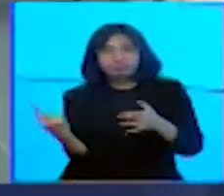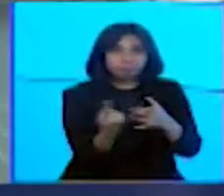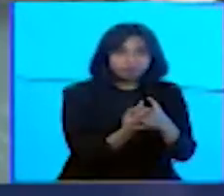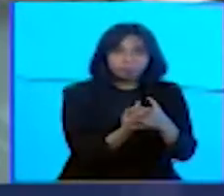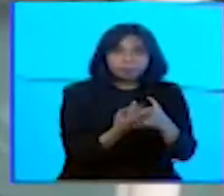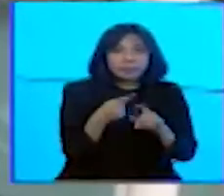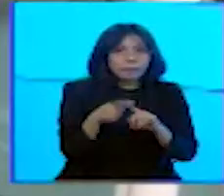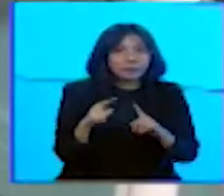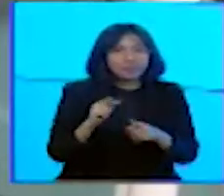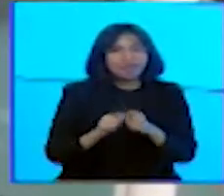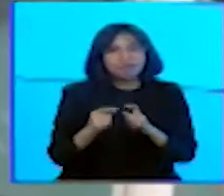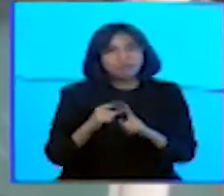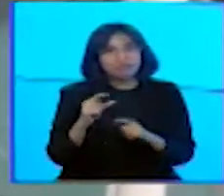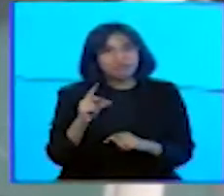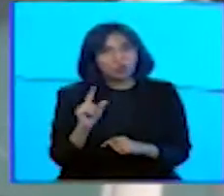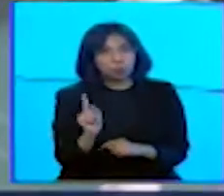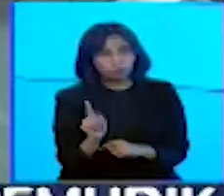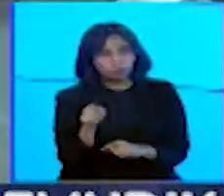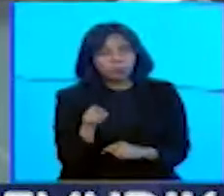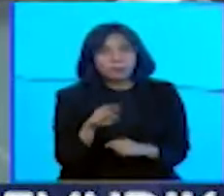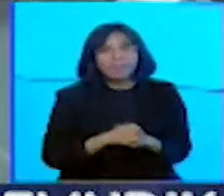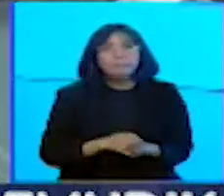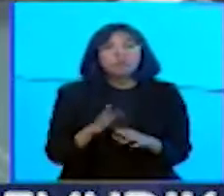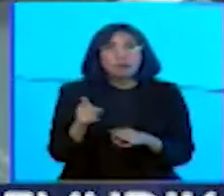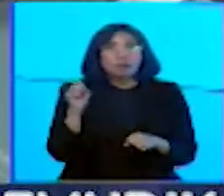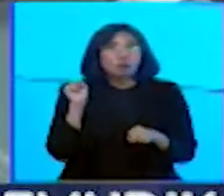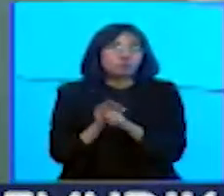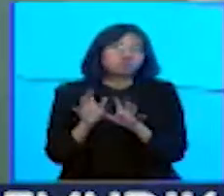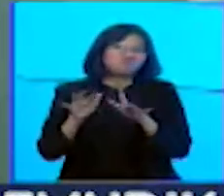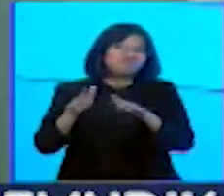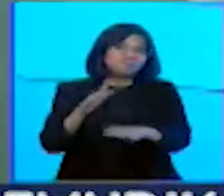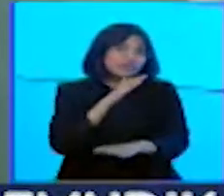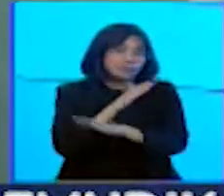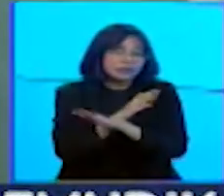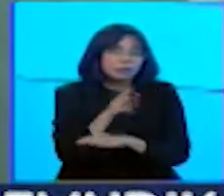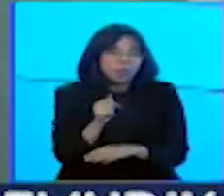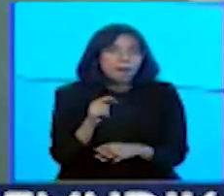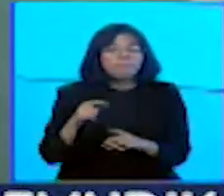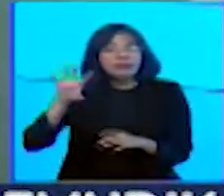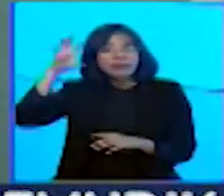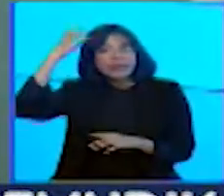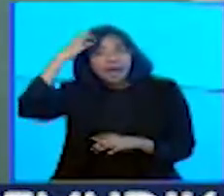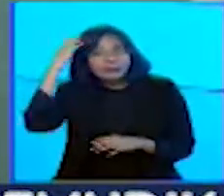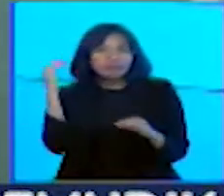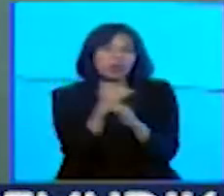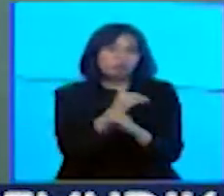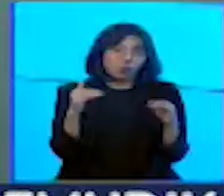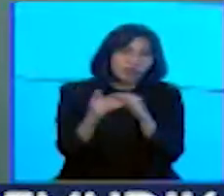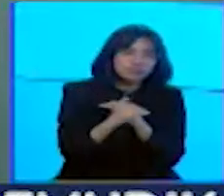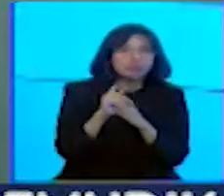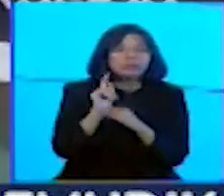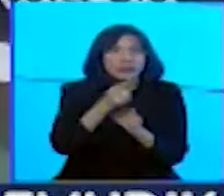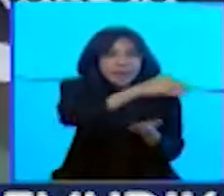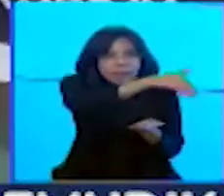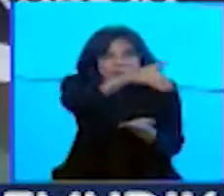perjalanan. Untuk memutus rantai penyebaran COVID-19, Dinas Kesehatan setempat melakukan pendataan dan tracing terhadap warga yang melakukan kontak